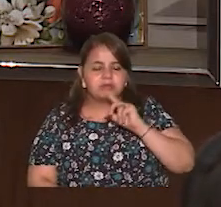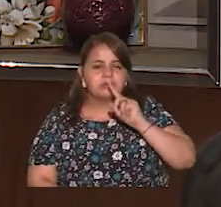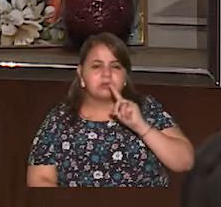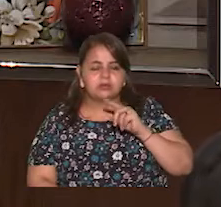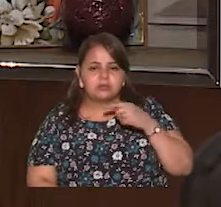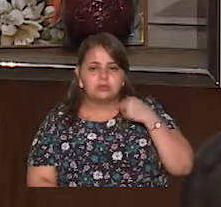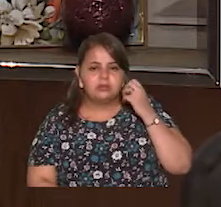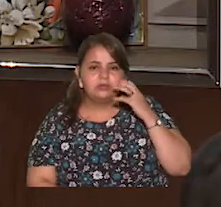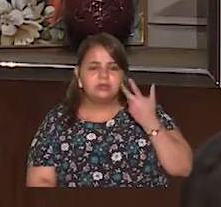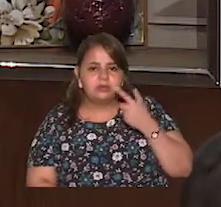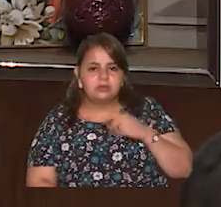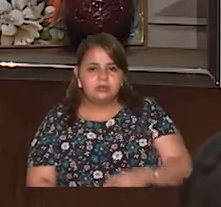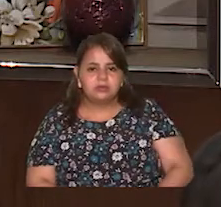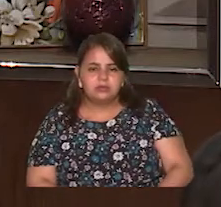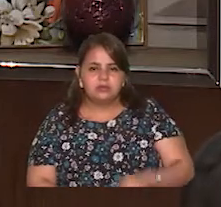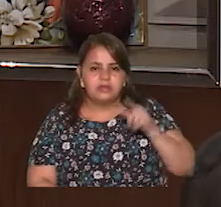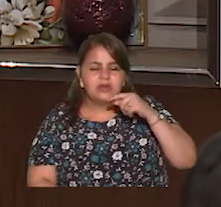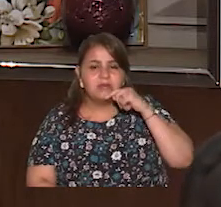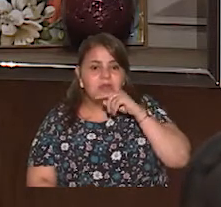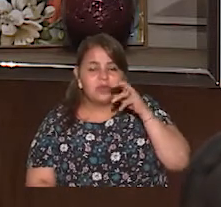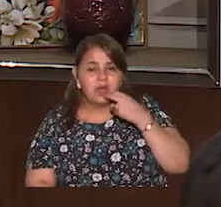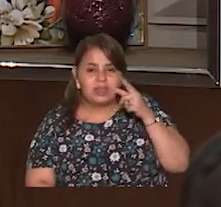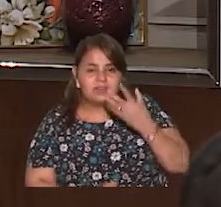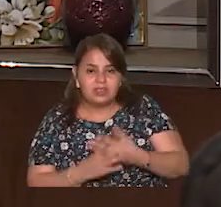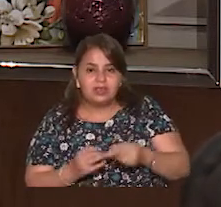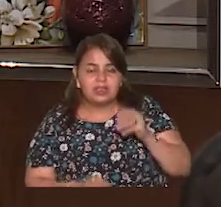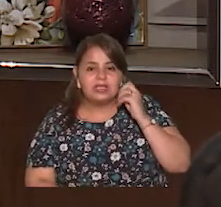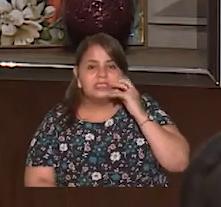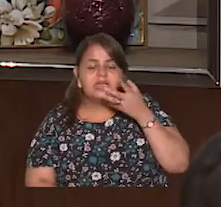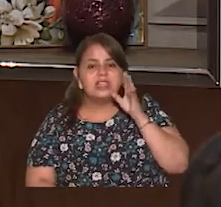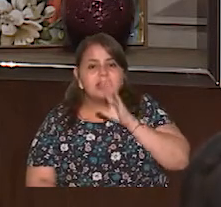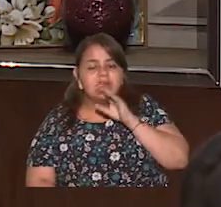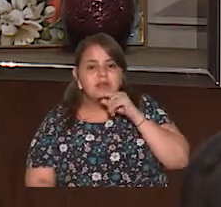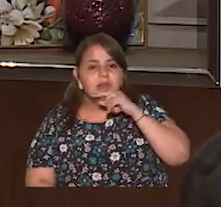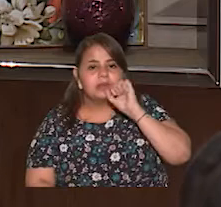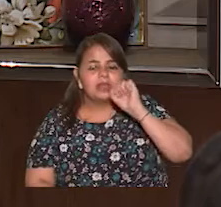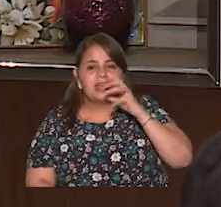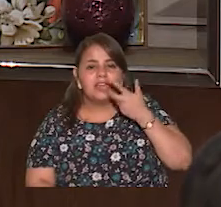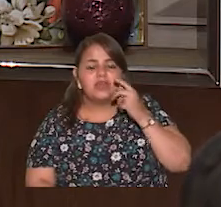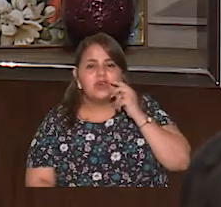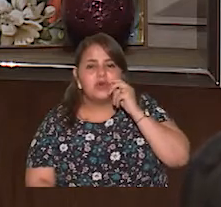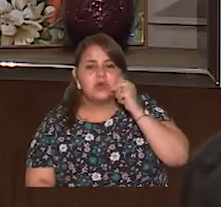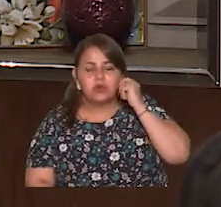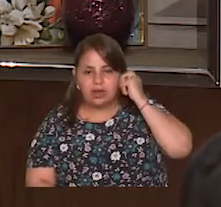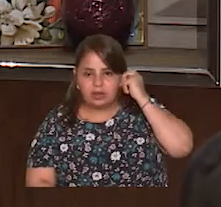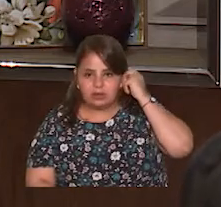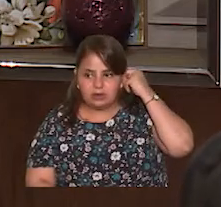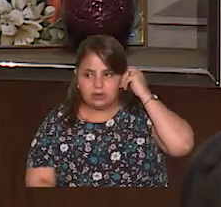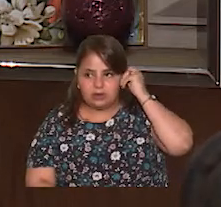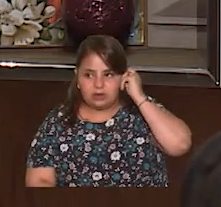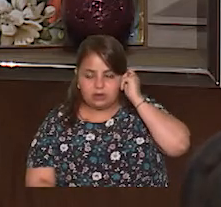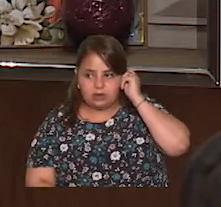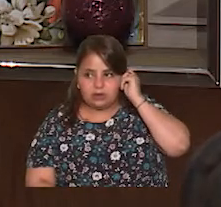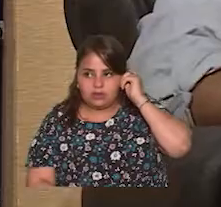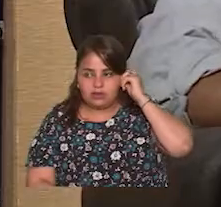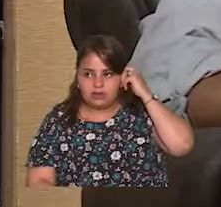يعني حضرتك بتقول لي دلوقتي عندك بنت وعندك ولد، ازاي تعلم بنتك كمان معنى الرجوله الحقيقي؟ طيب انا دي خالتي